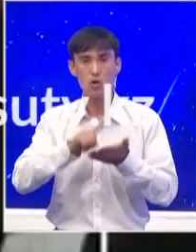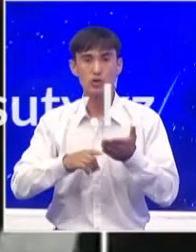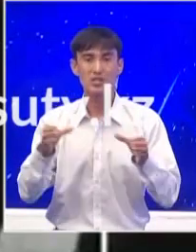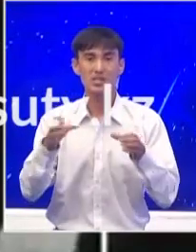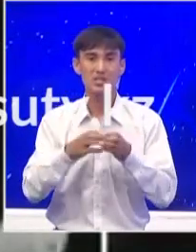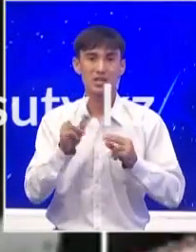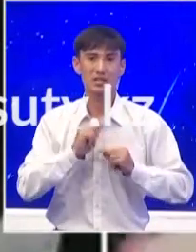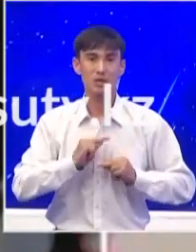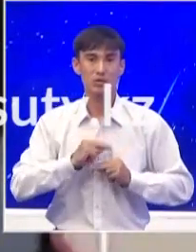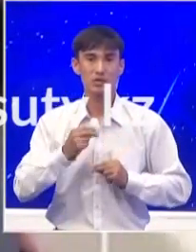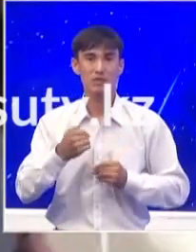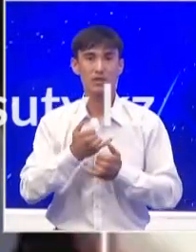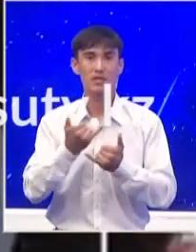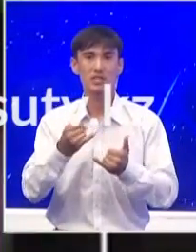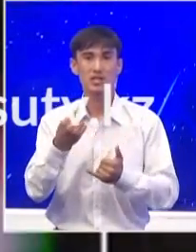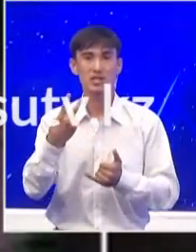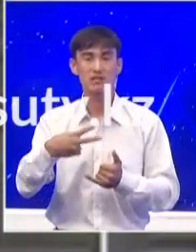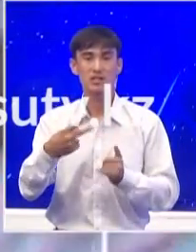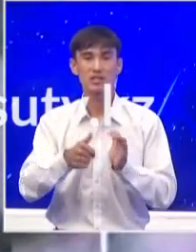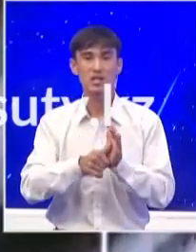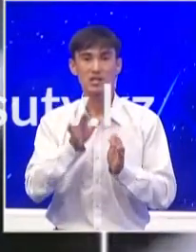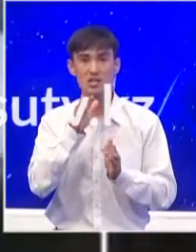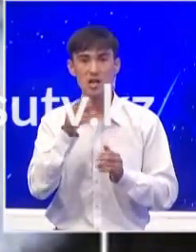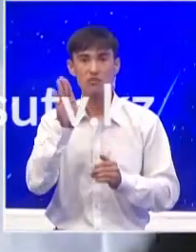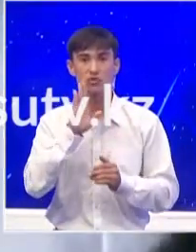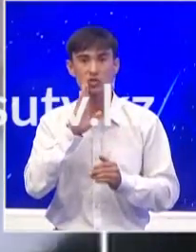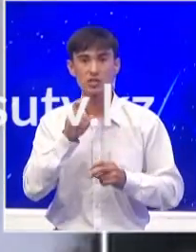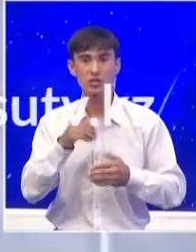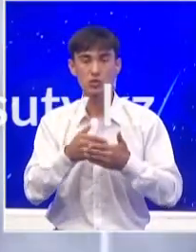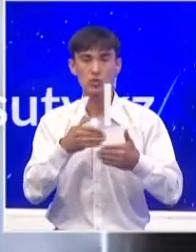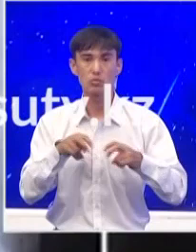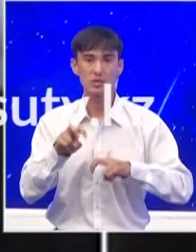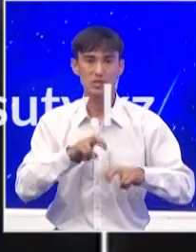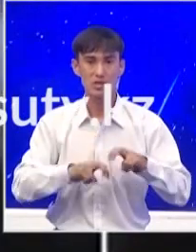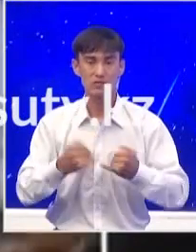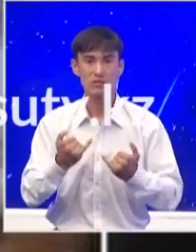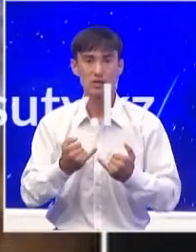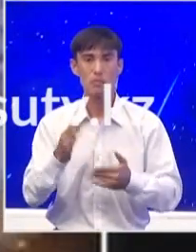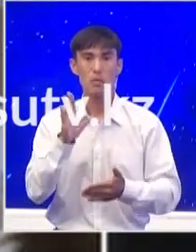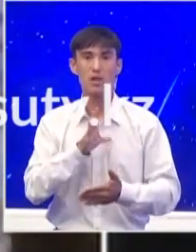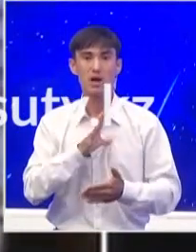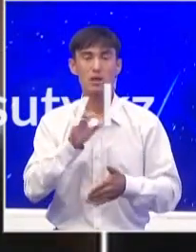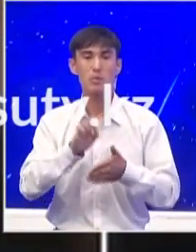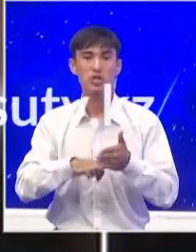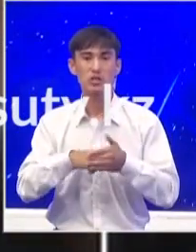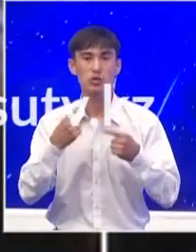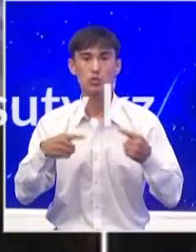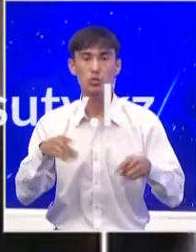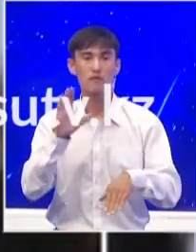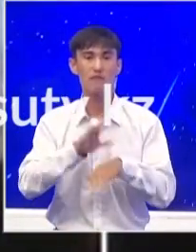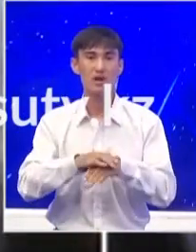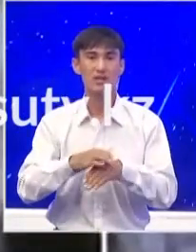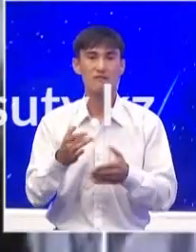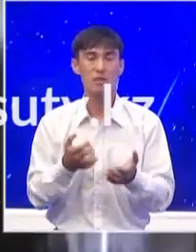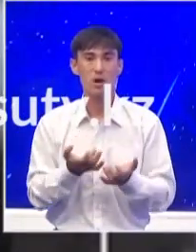время об отношении 21-летней девушке ведется досудебное следствие также выясняется была ли она причастна к другим фактам